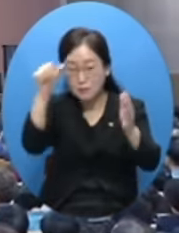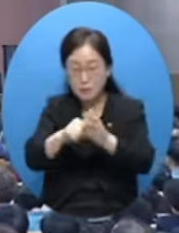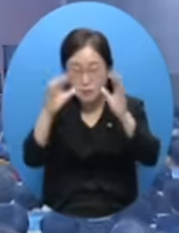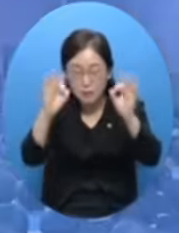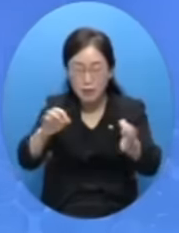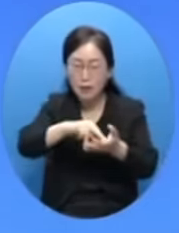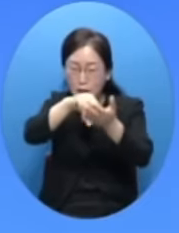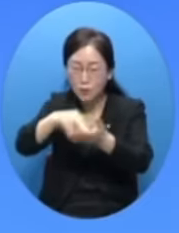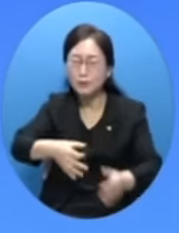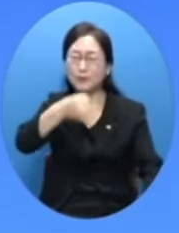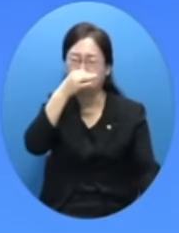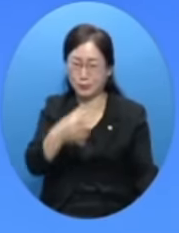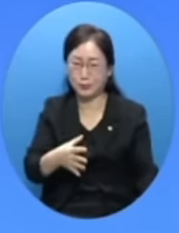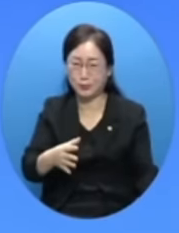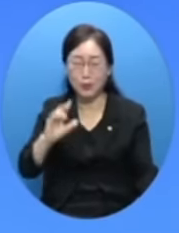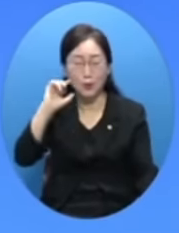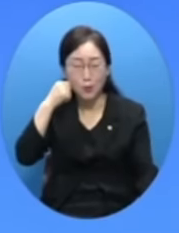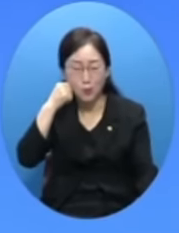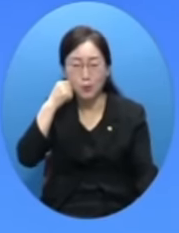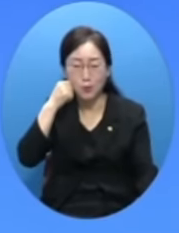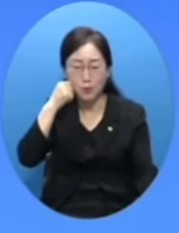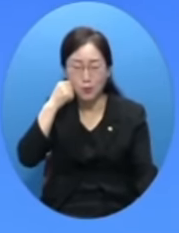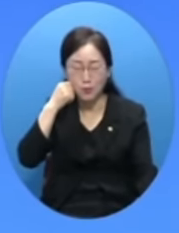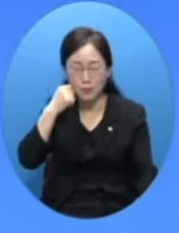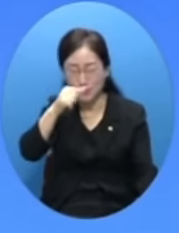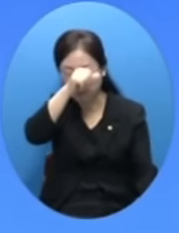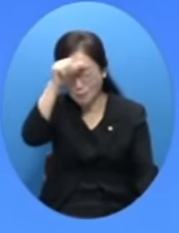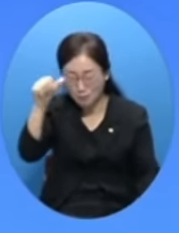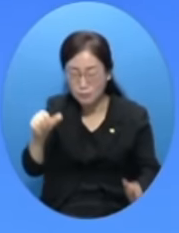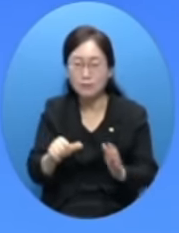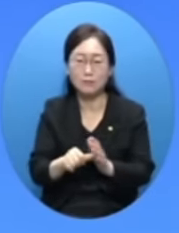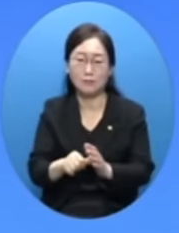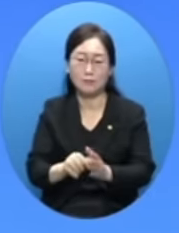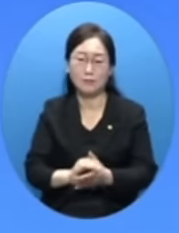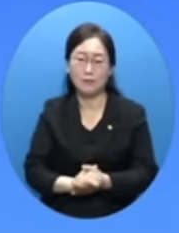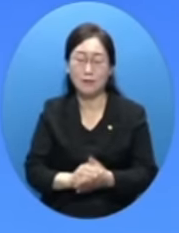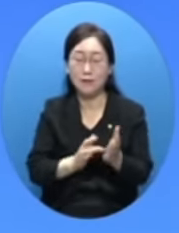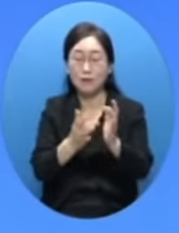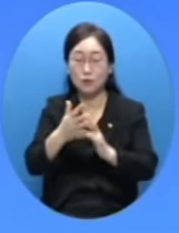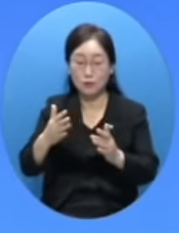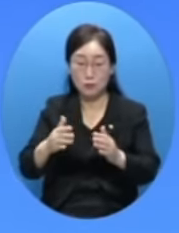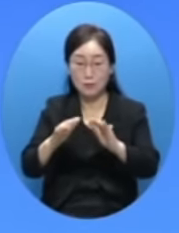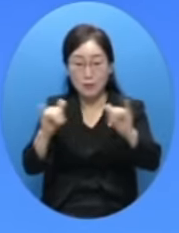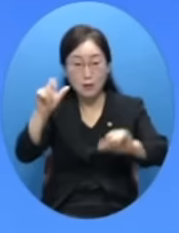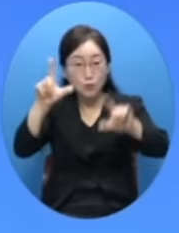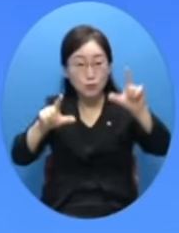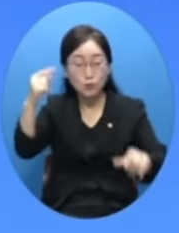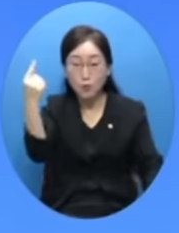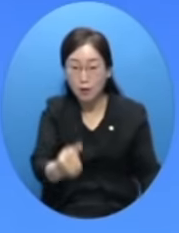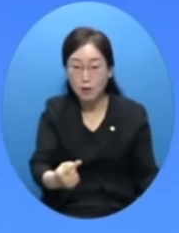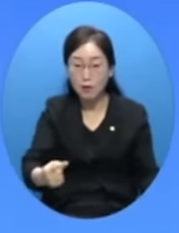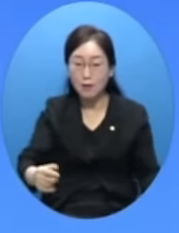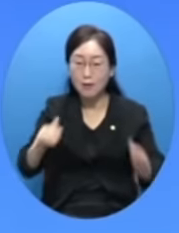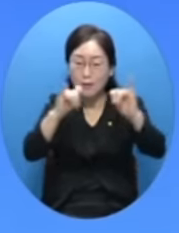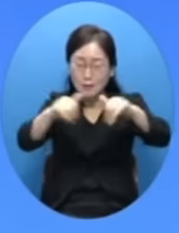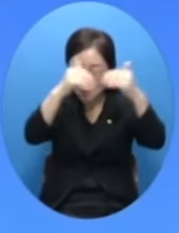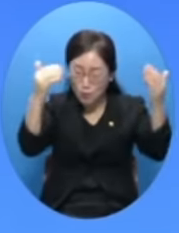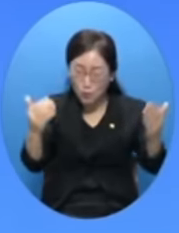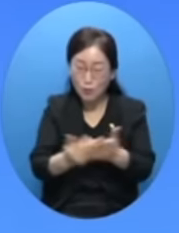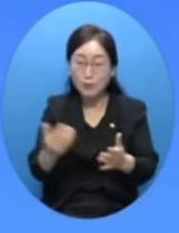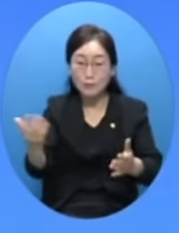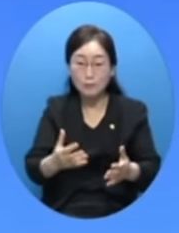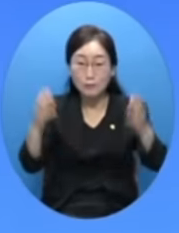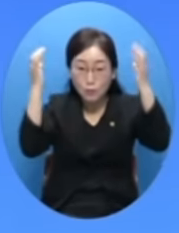외롭고 힘들고 어려웠던 일생이셨습니다. 예수님 육신을 입고 이 땅에 오셔서 인간의 모든 아픔과 고난을